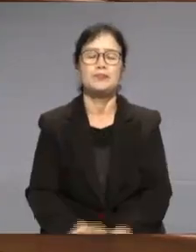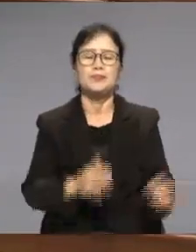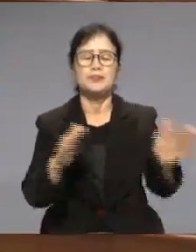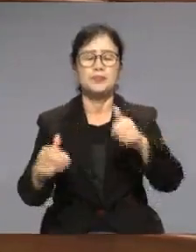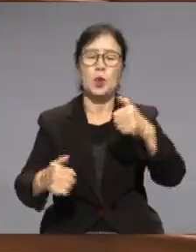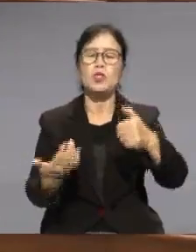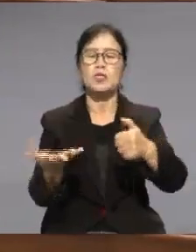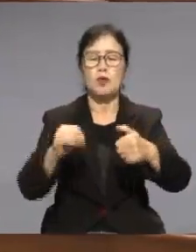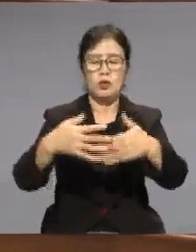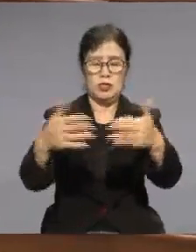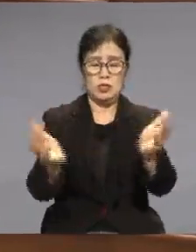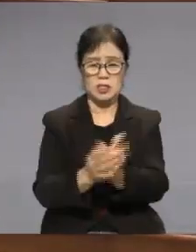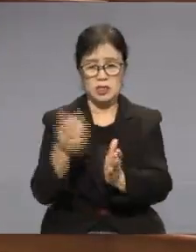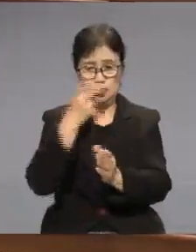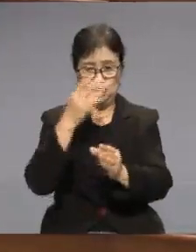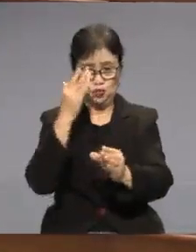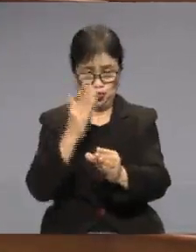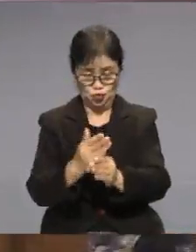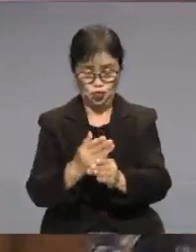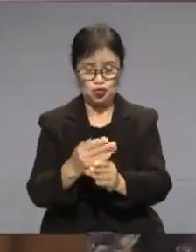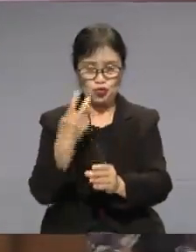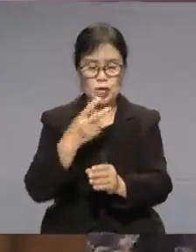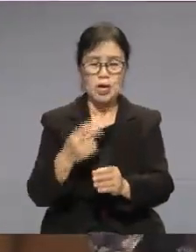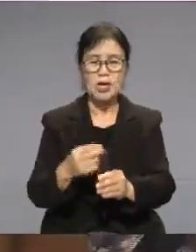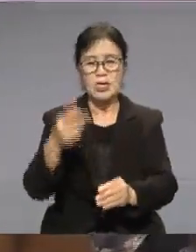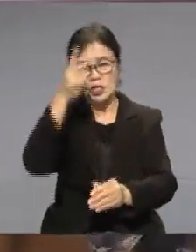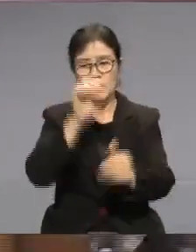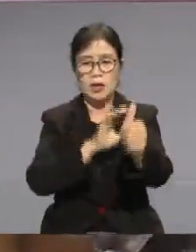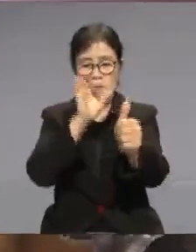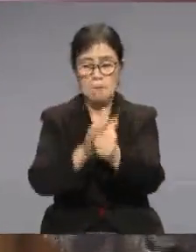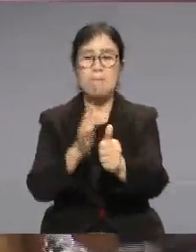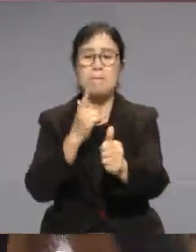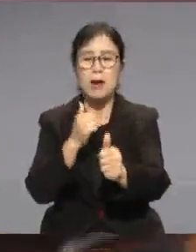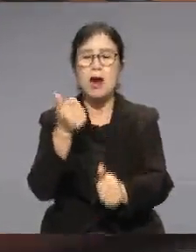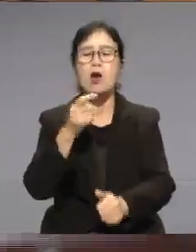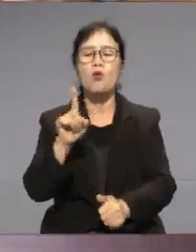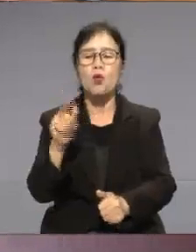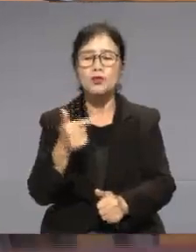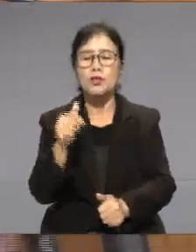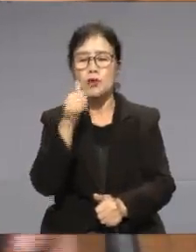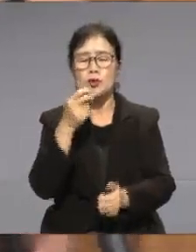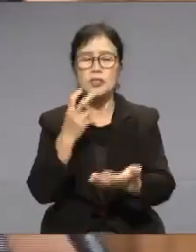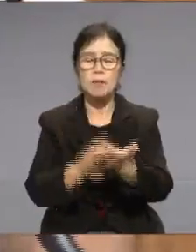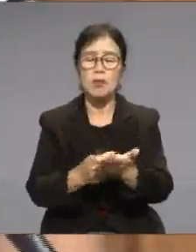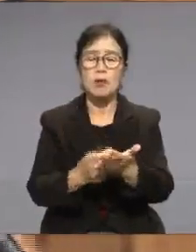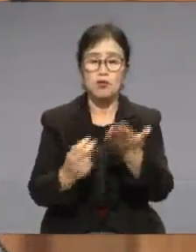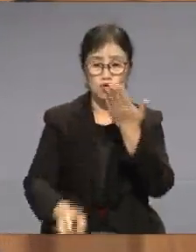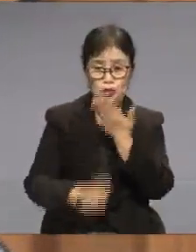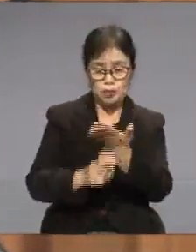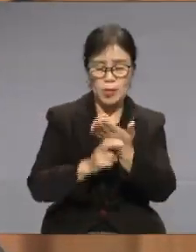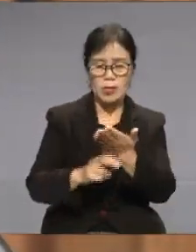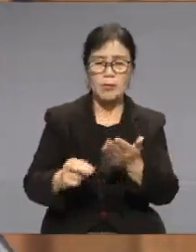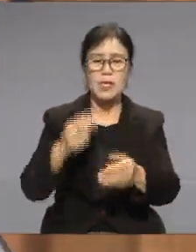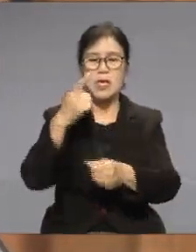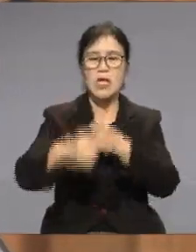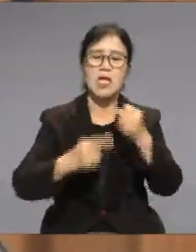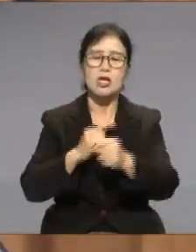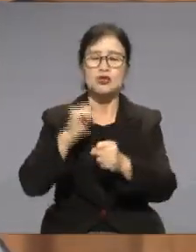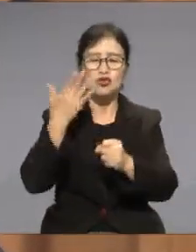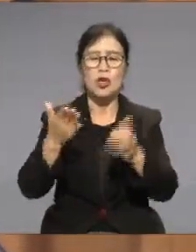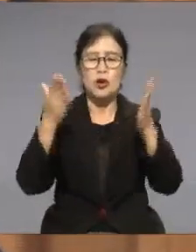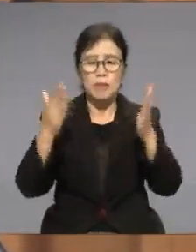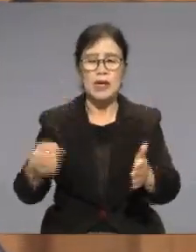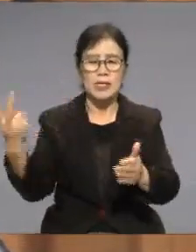50억 클럽 의혹을 수사 중인 검찰이 경찰에 이송했던 권순일 전 대법관의 변호사법 위반 혐의 사건을 1년 9개월여 만에